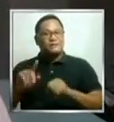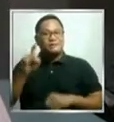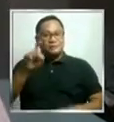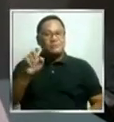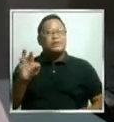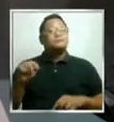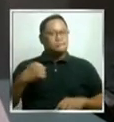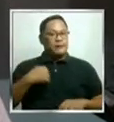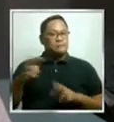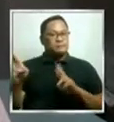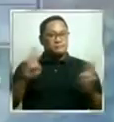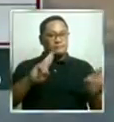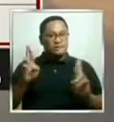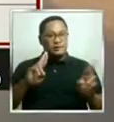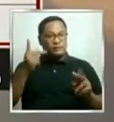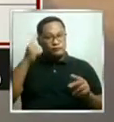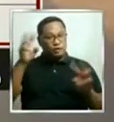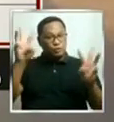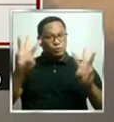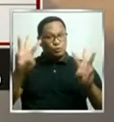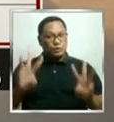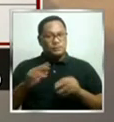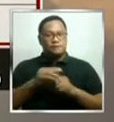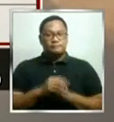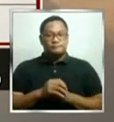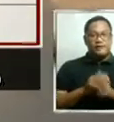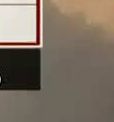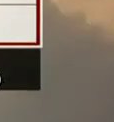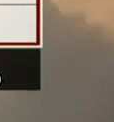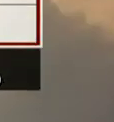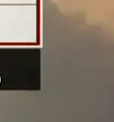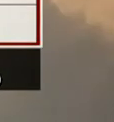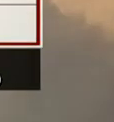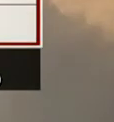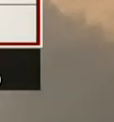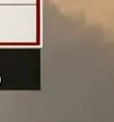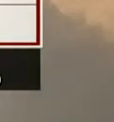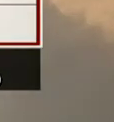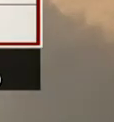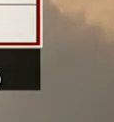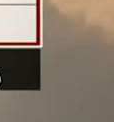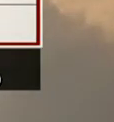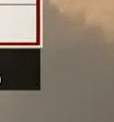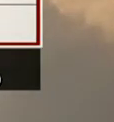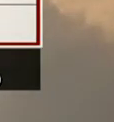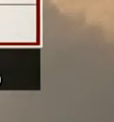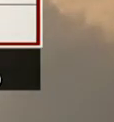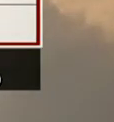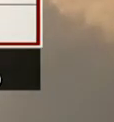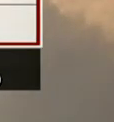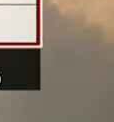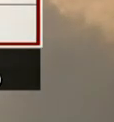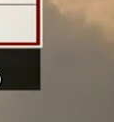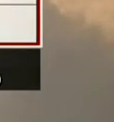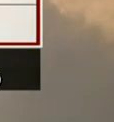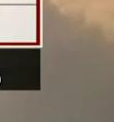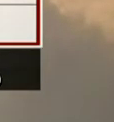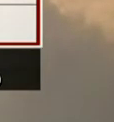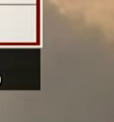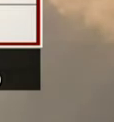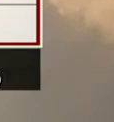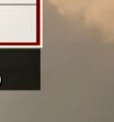pa rin tayo sa malinsangang panahon. Sa datos ng PAGASA, naglaro sa 40 to 43 degrees Celsius yung init factor sa Metro